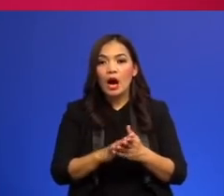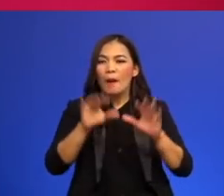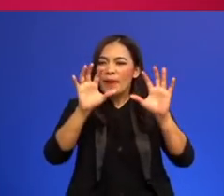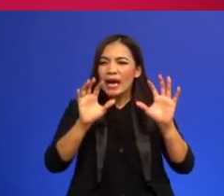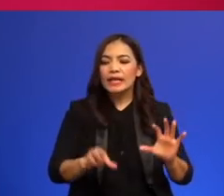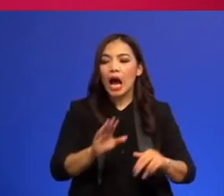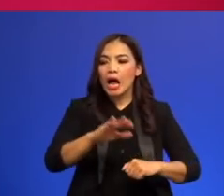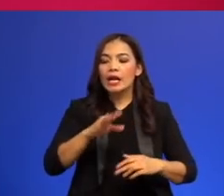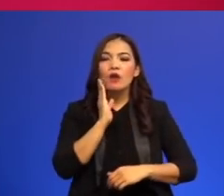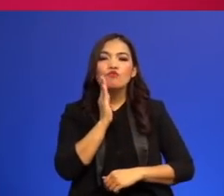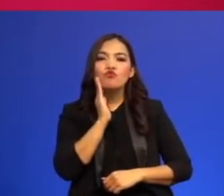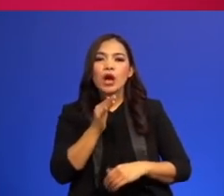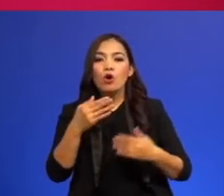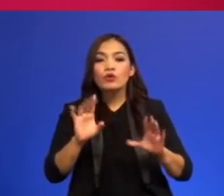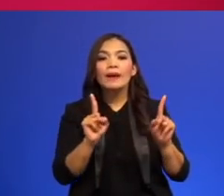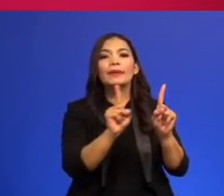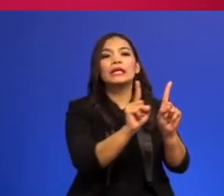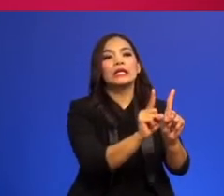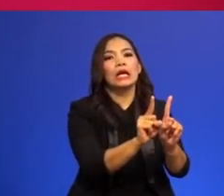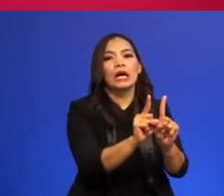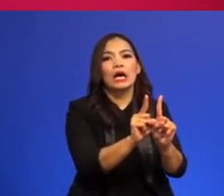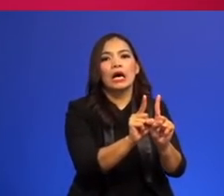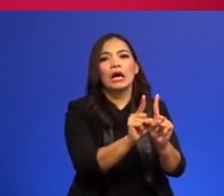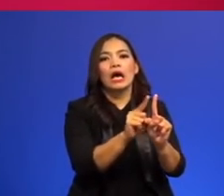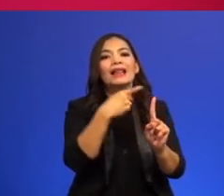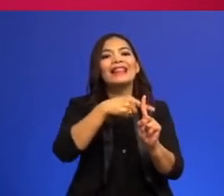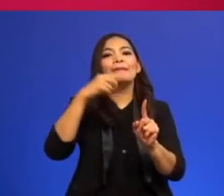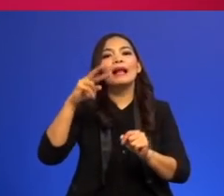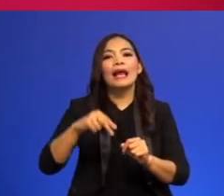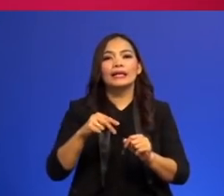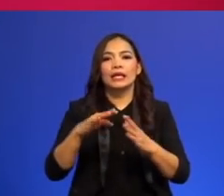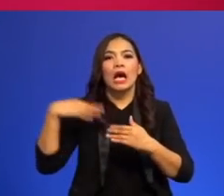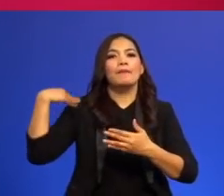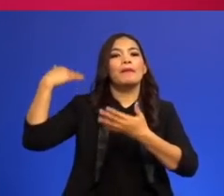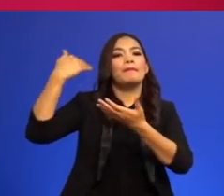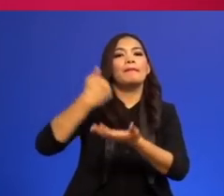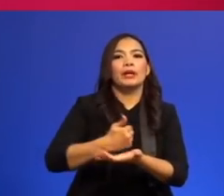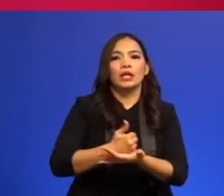ada anak-anak muda sudah menikah masih membebani orang tua.